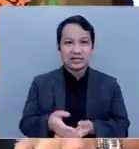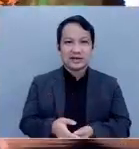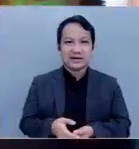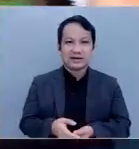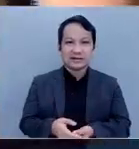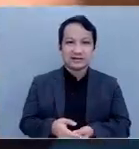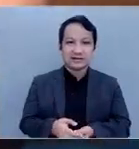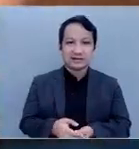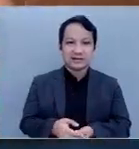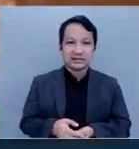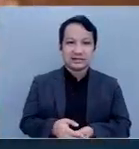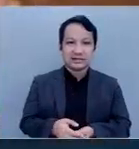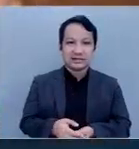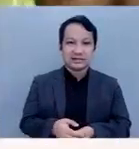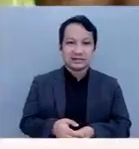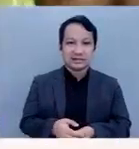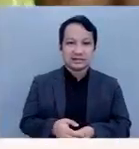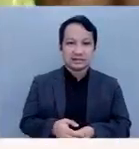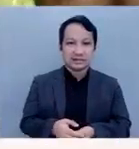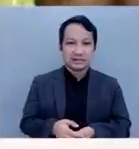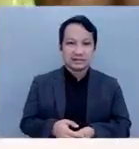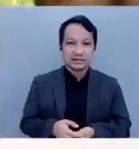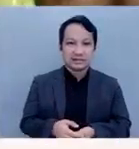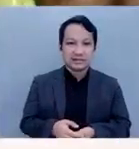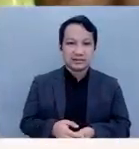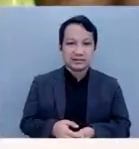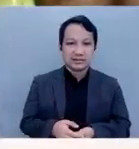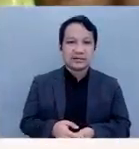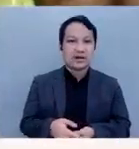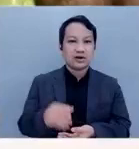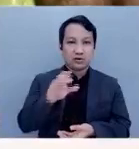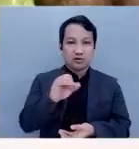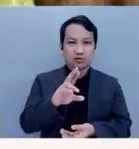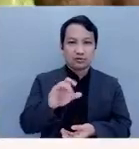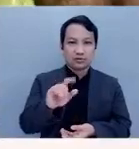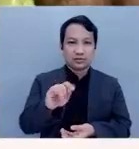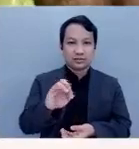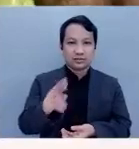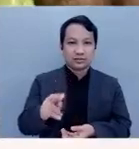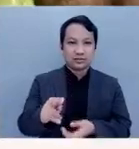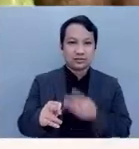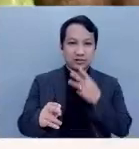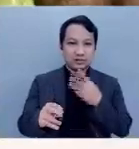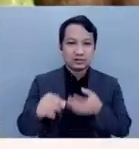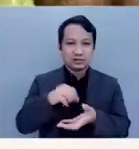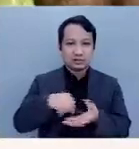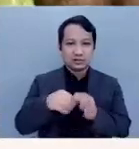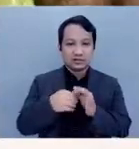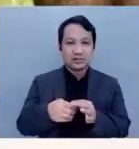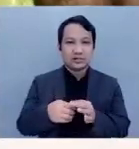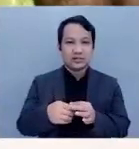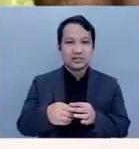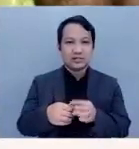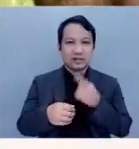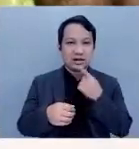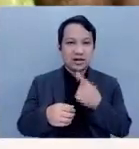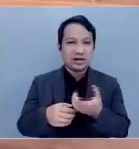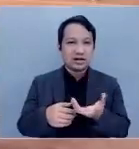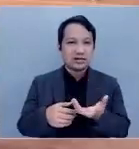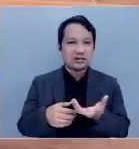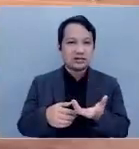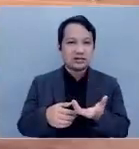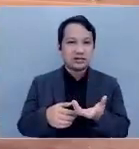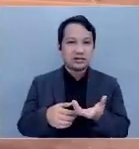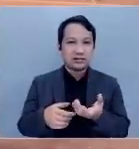bowl. Oops, sorry. Cornstarch saka tubig. Cornstarch and water lang. Actually, yung ginamit ko na tubig nga dito is yung sauce nung